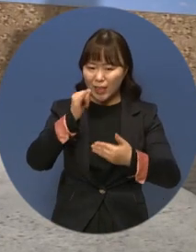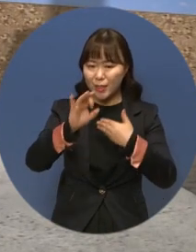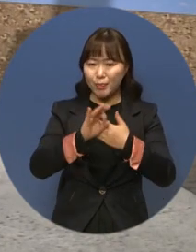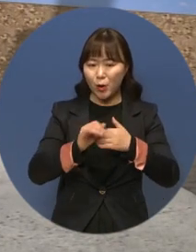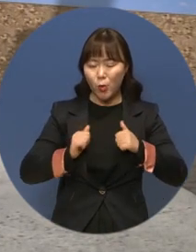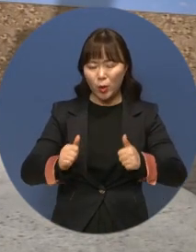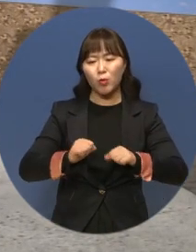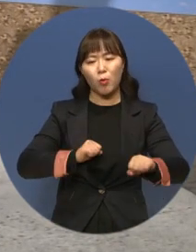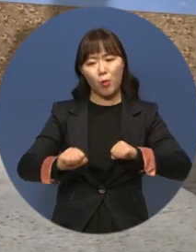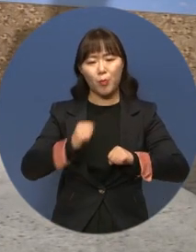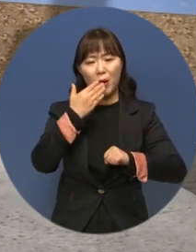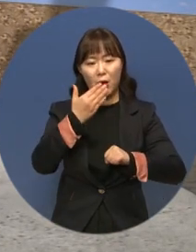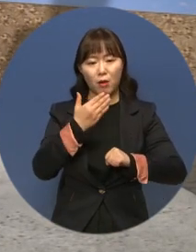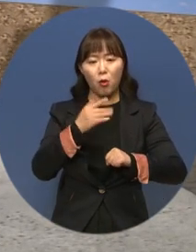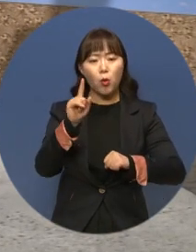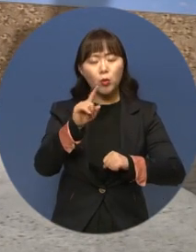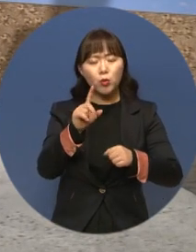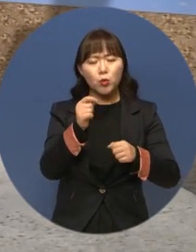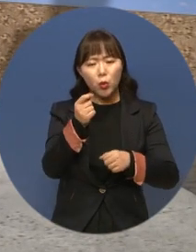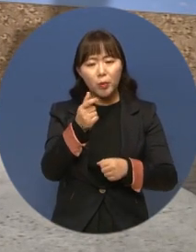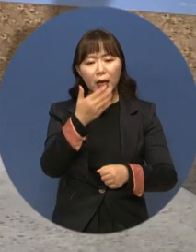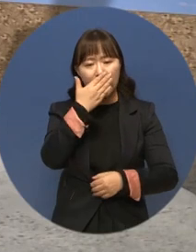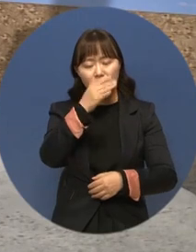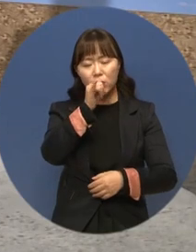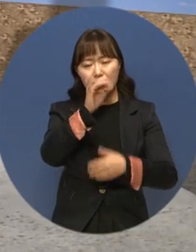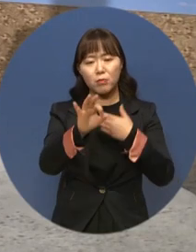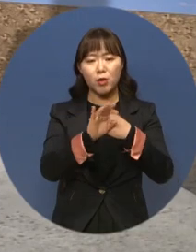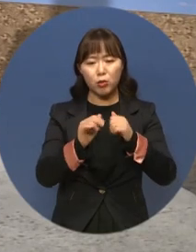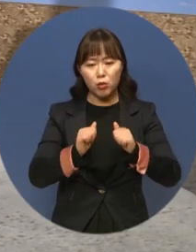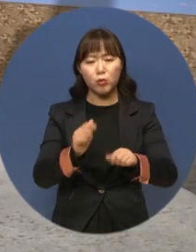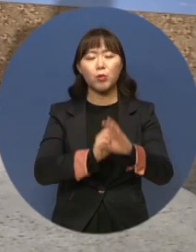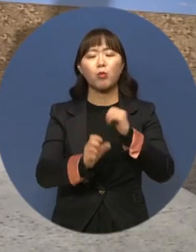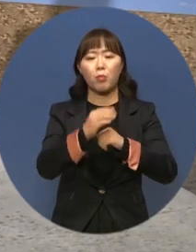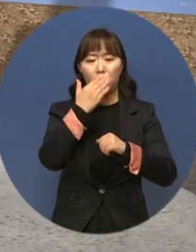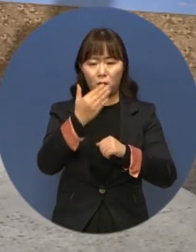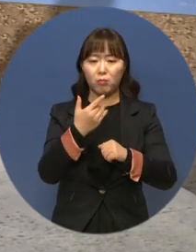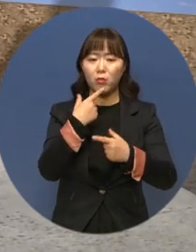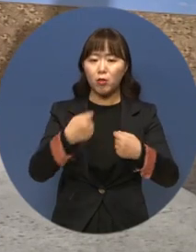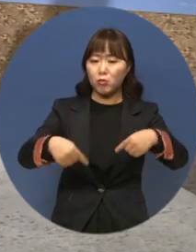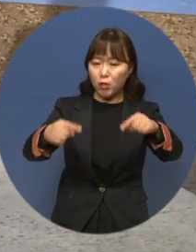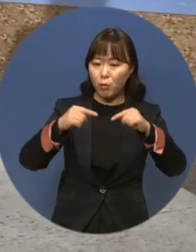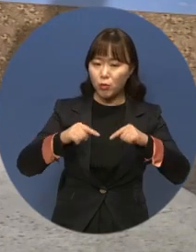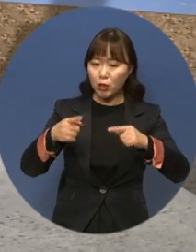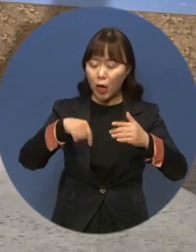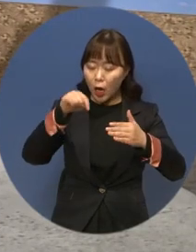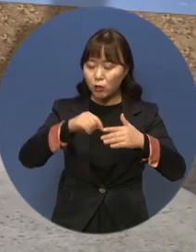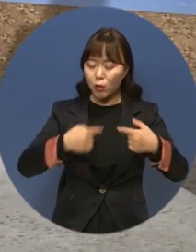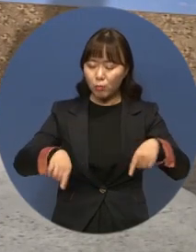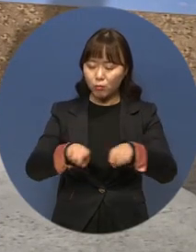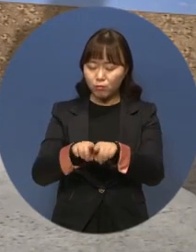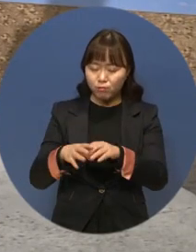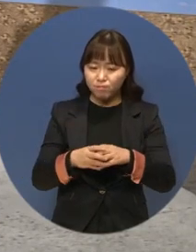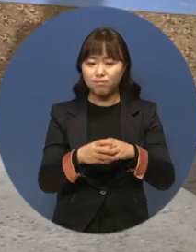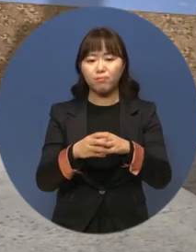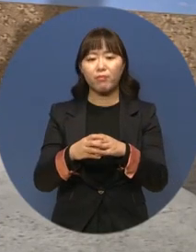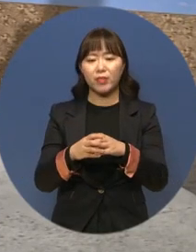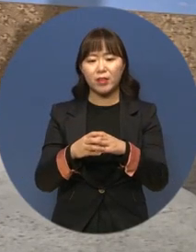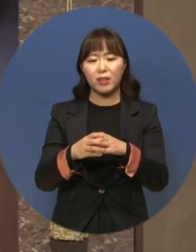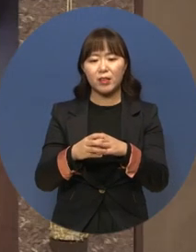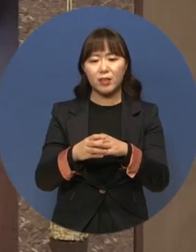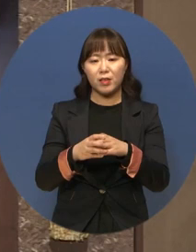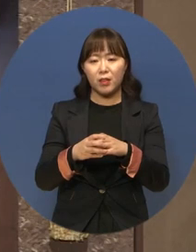아닙니까? 그러니까 조금이라도 가능성이 보여야 그렇죠. 더 열심히 하고 싶을 텐데. 그렇죠. 그래서 참여를 해가지고 이 안에서 같이 움직여서 한